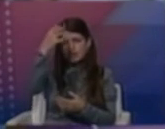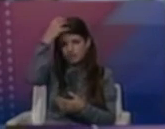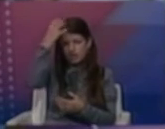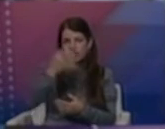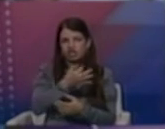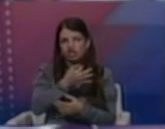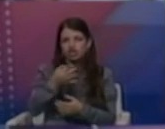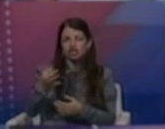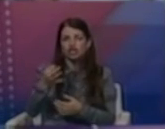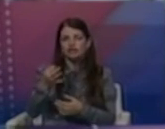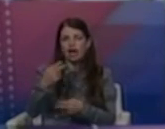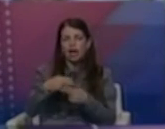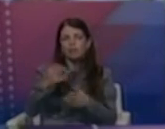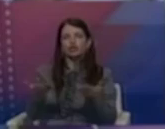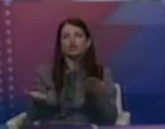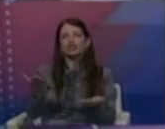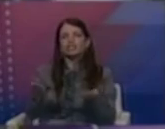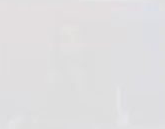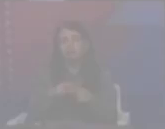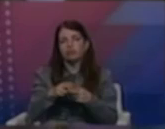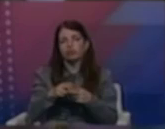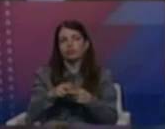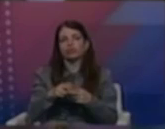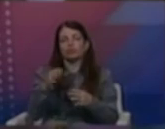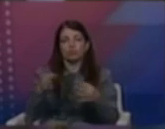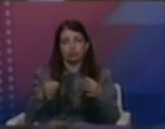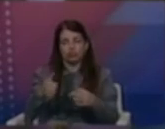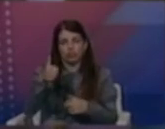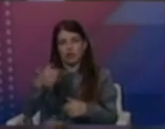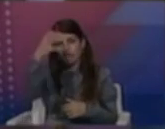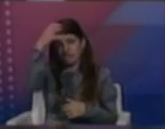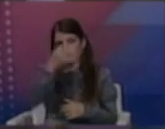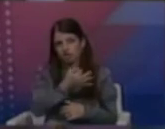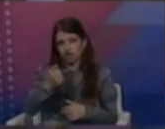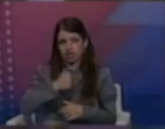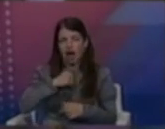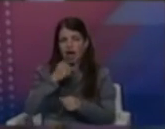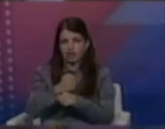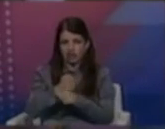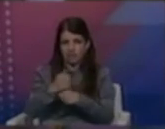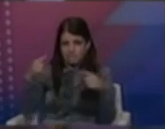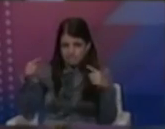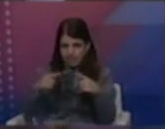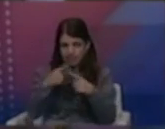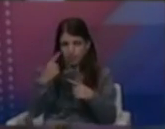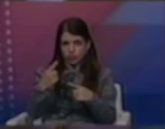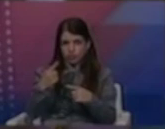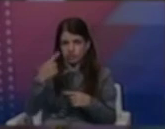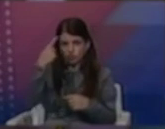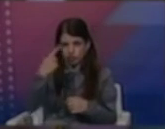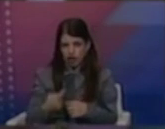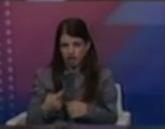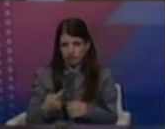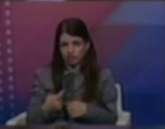ġdid se jimxi ġustizzja soċjali. Gvern ġdid immexxi minni se jkun qed jaħdem mill-ewwel